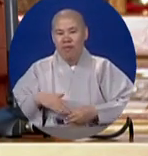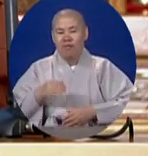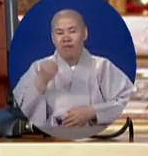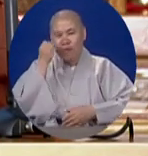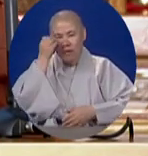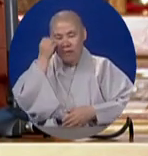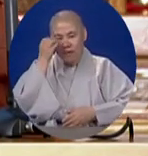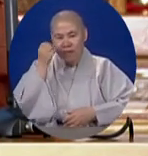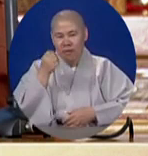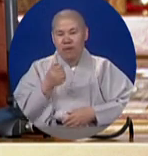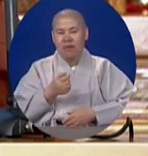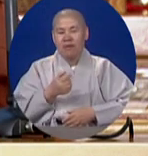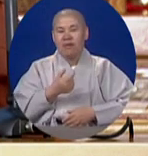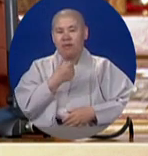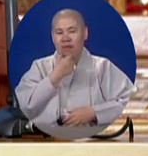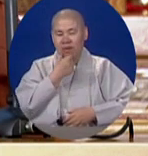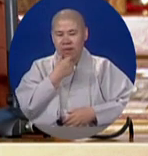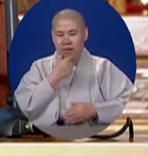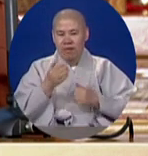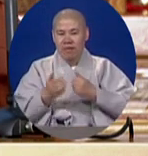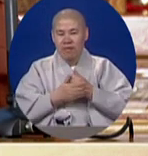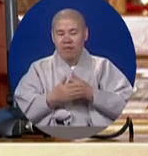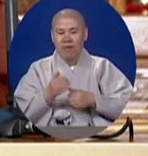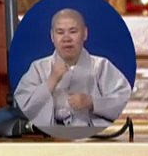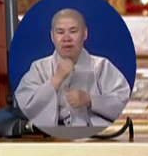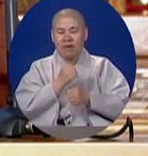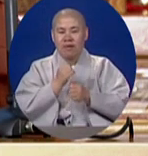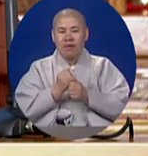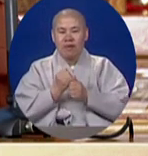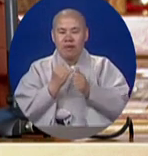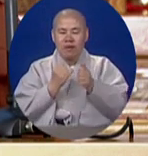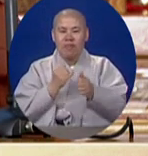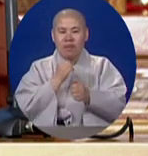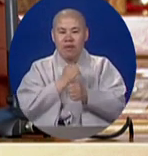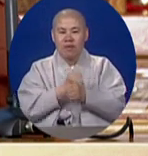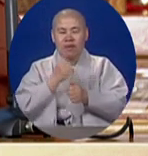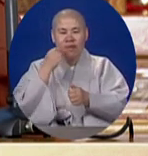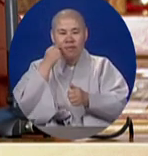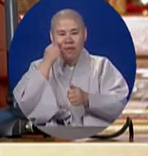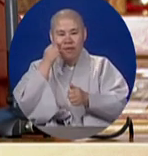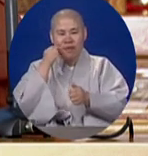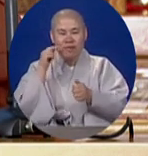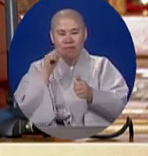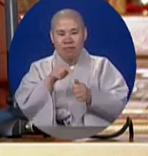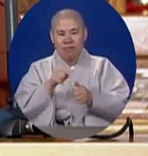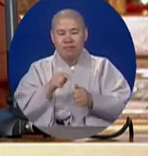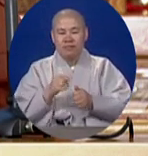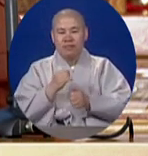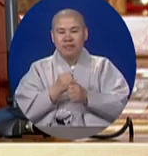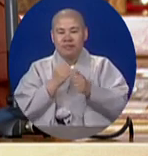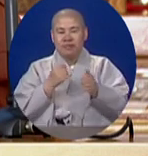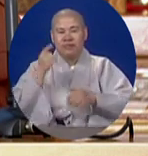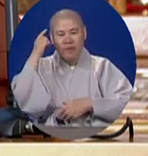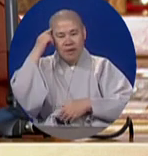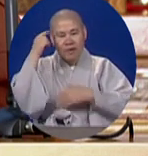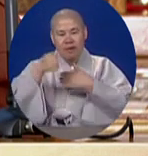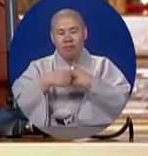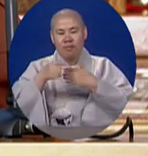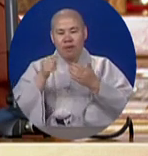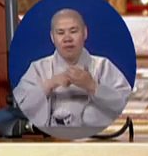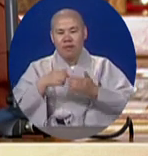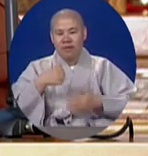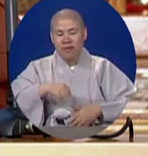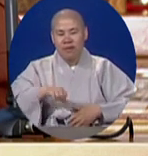묘하다라는 겁니다. 그래서 못하게 했대요. 그러니까 이게 남편을 생각하는 마음하고